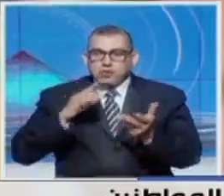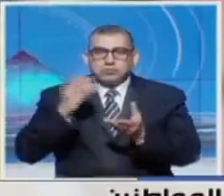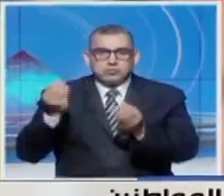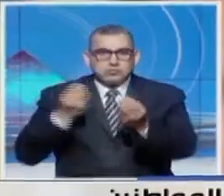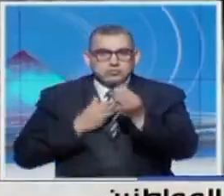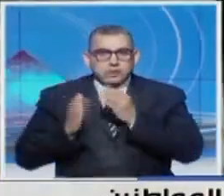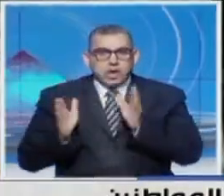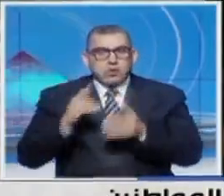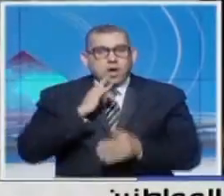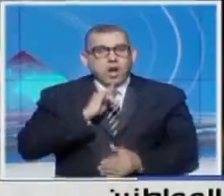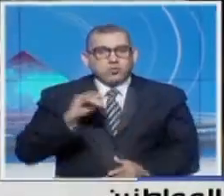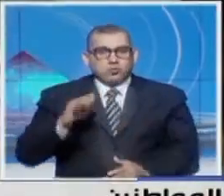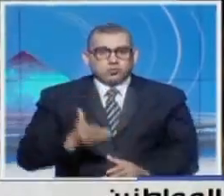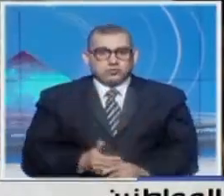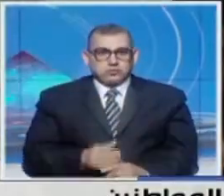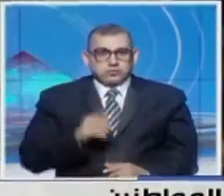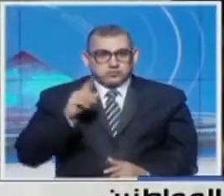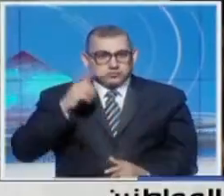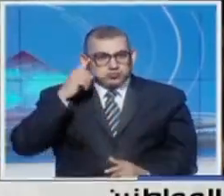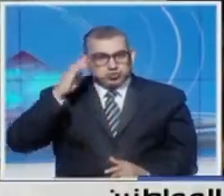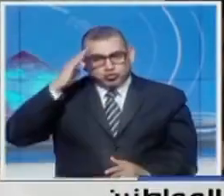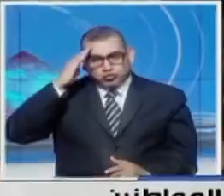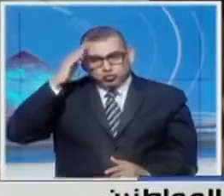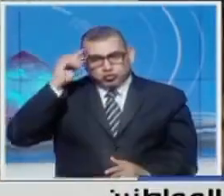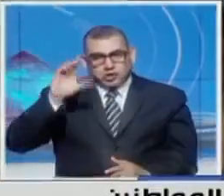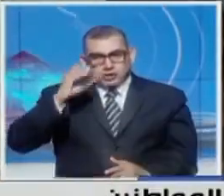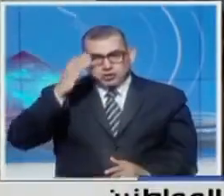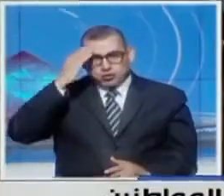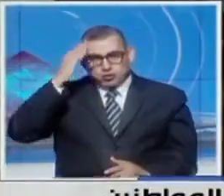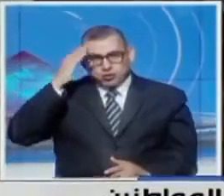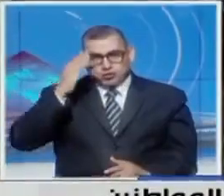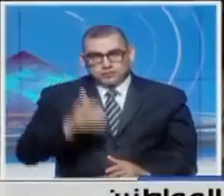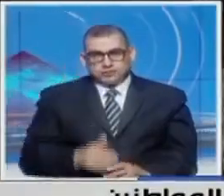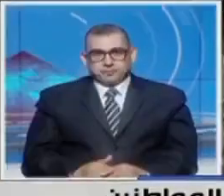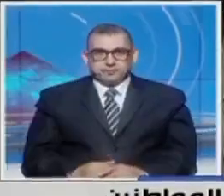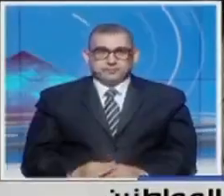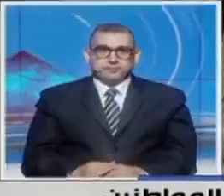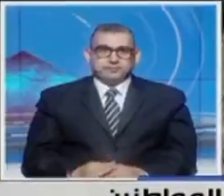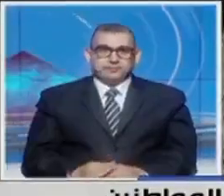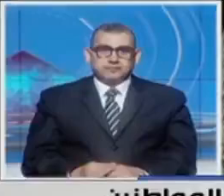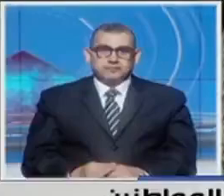طول باستمرار. شاكرين قوي يا رئيس.